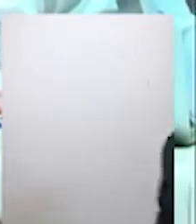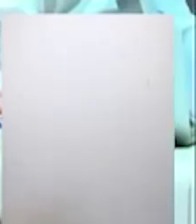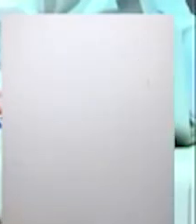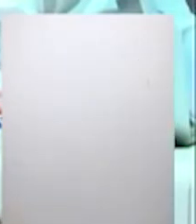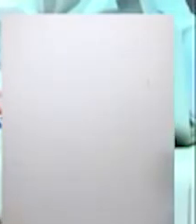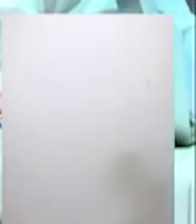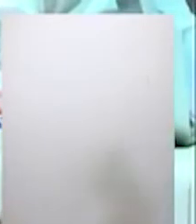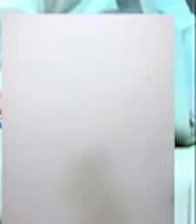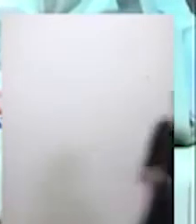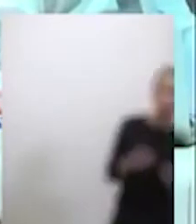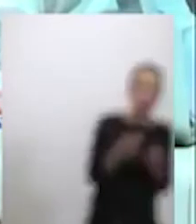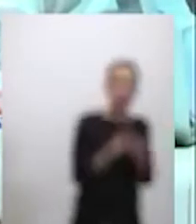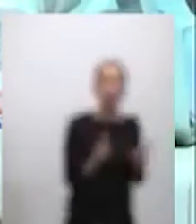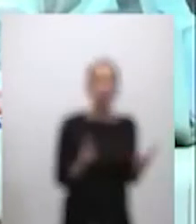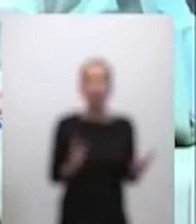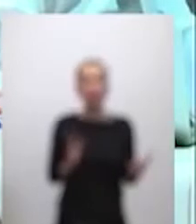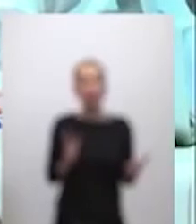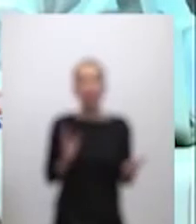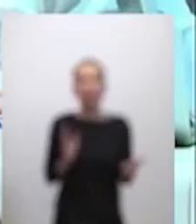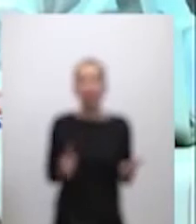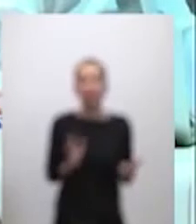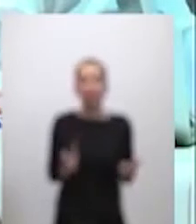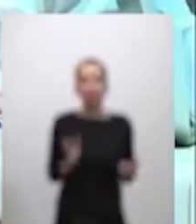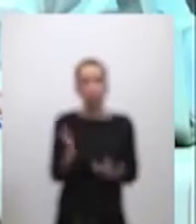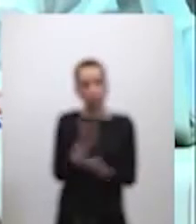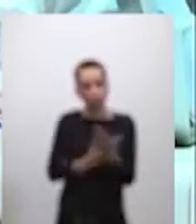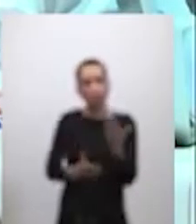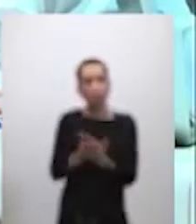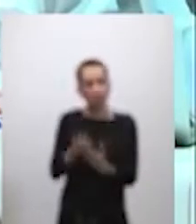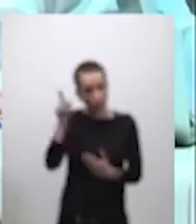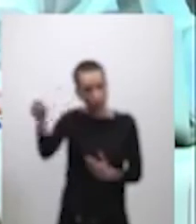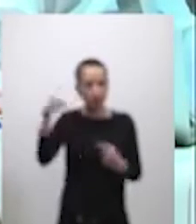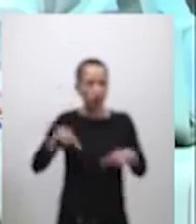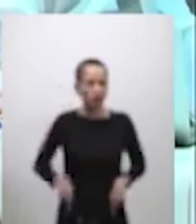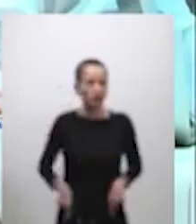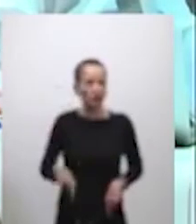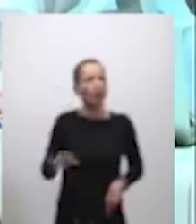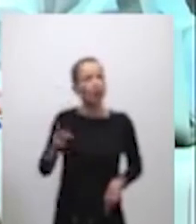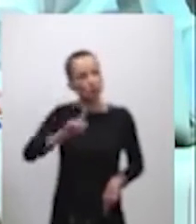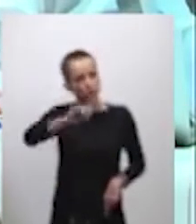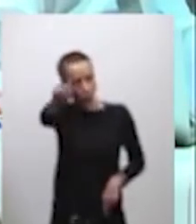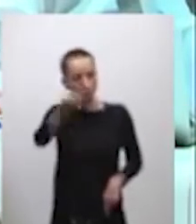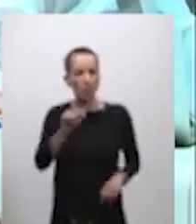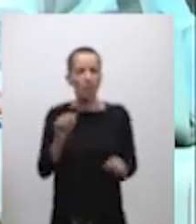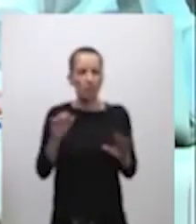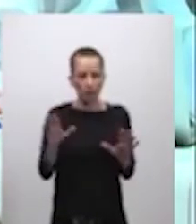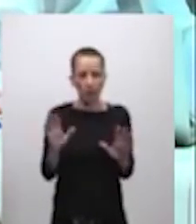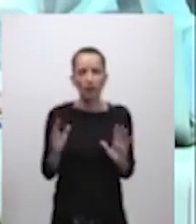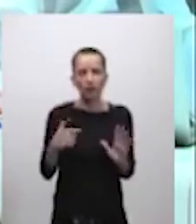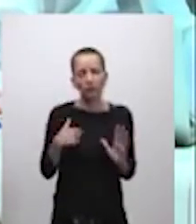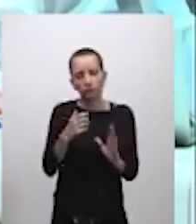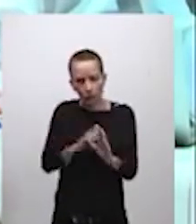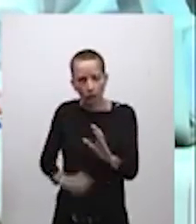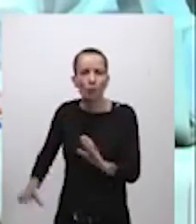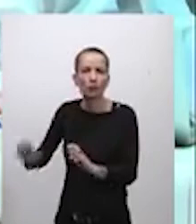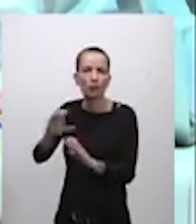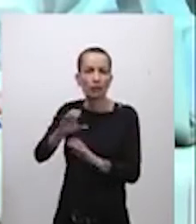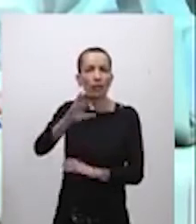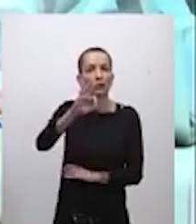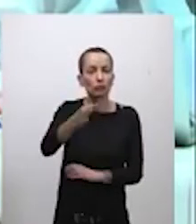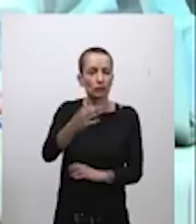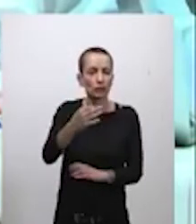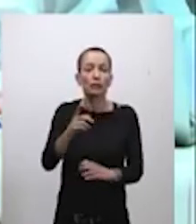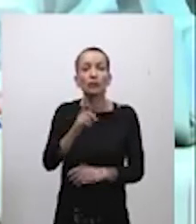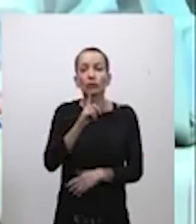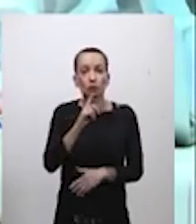place de l'Agence régionale de santé, donc de l'État, ce qui relève des compétences de cette dernière, mais nous nous inscrivons en complémentarité.